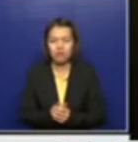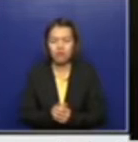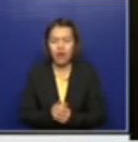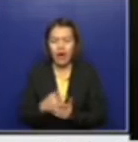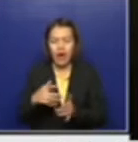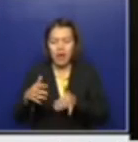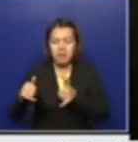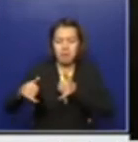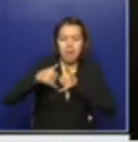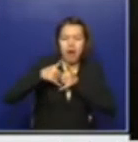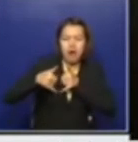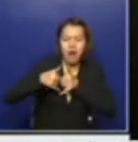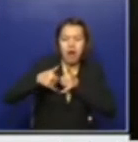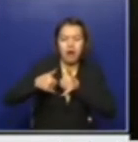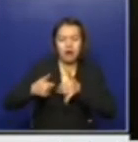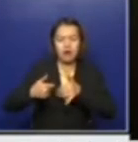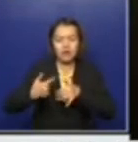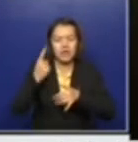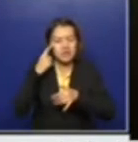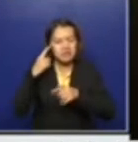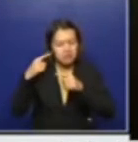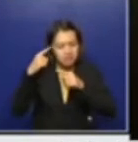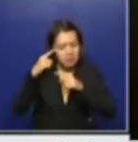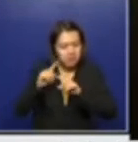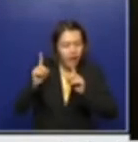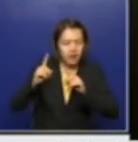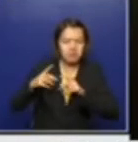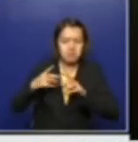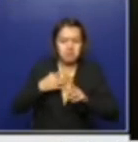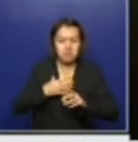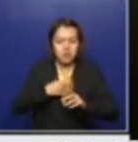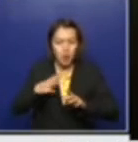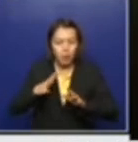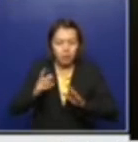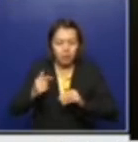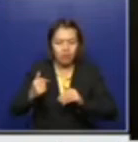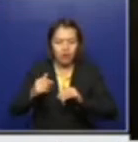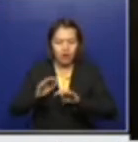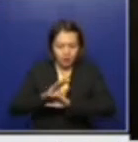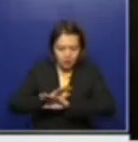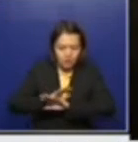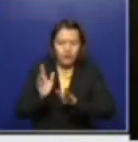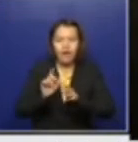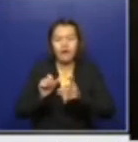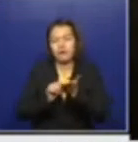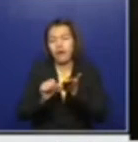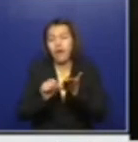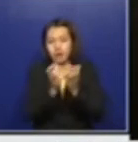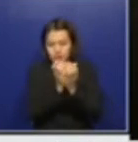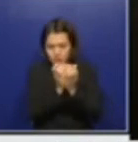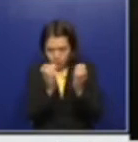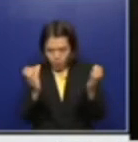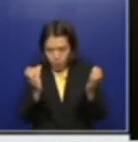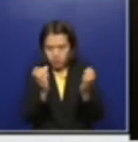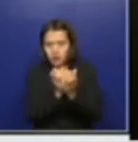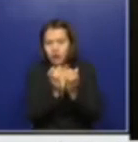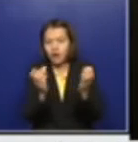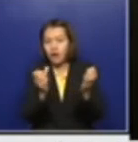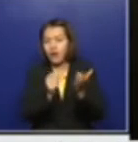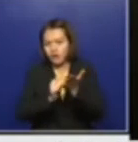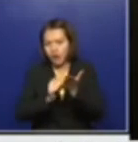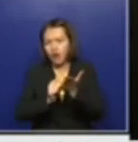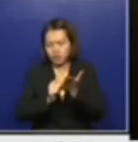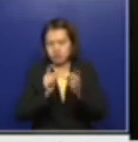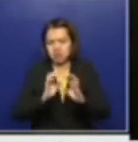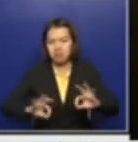คามประชาชนที่ไม่เห็นด้วย 3. การแก้รัฐธรรมนูญประเด็นการแก้รัฐธรรมนูญผมคิดว่าเป็นประเด็น